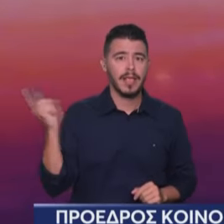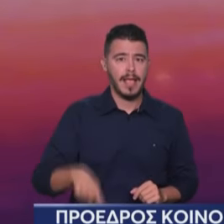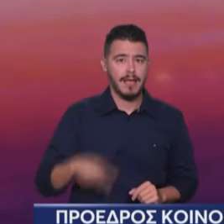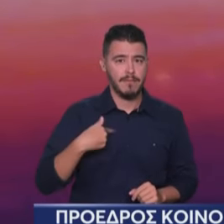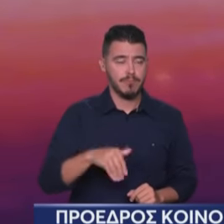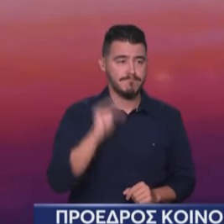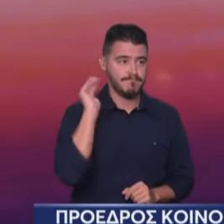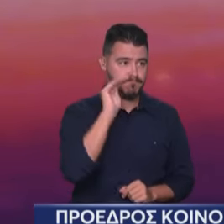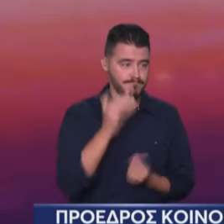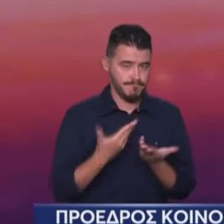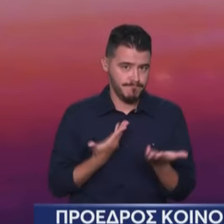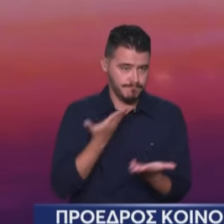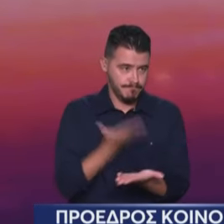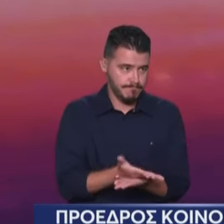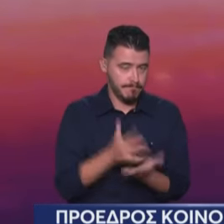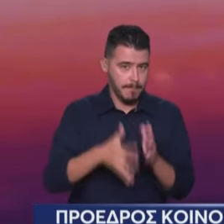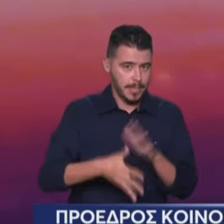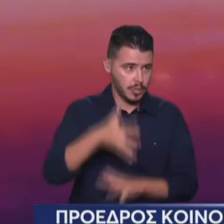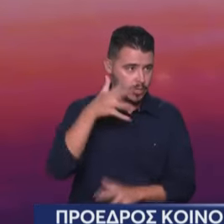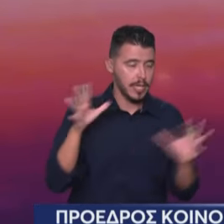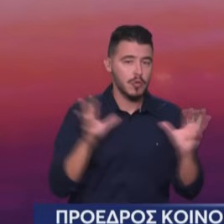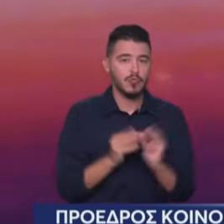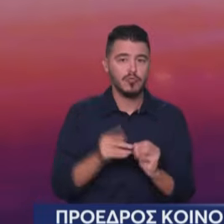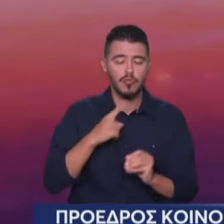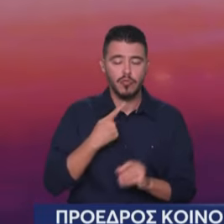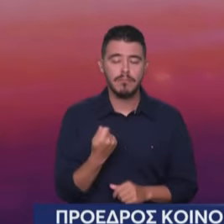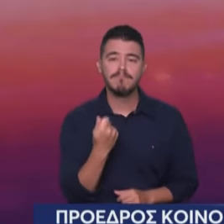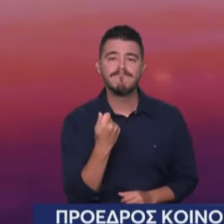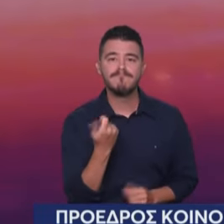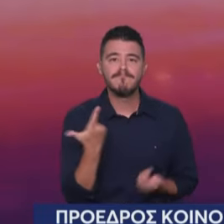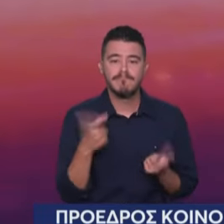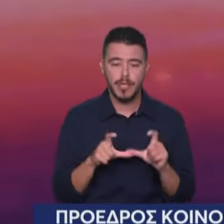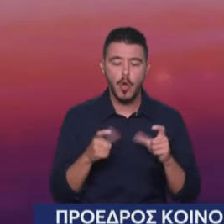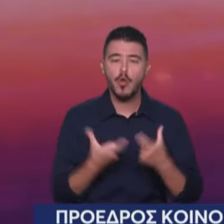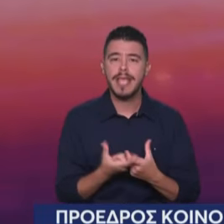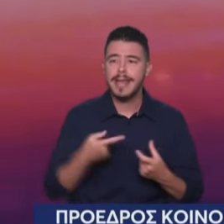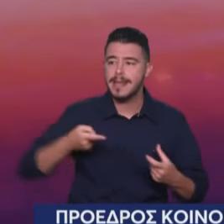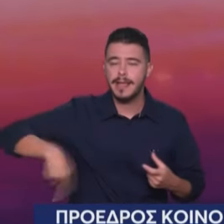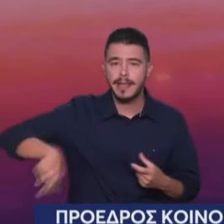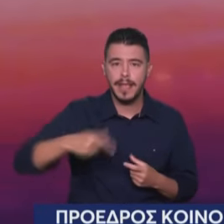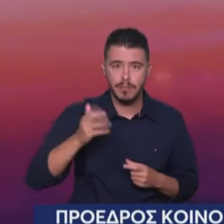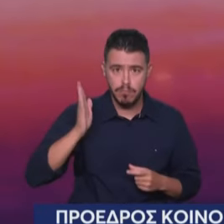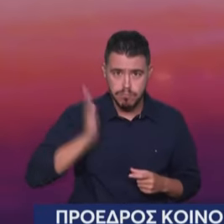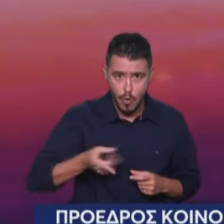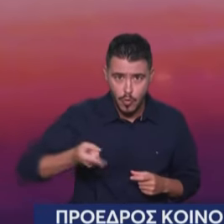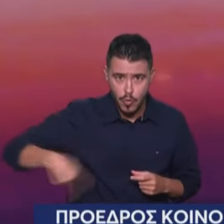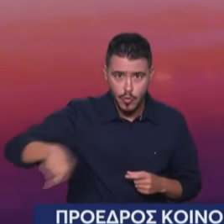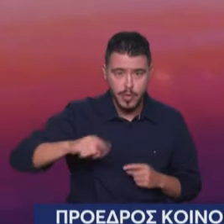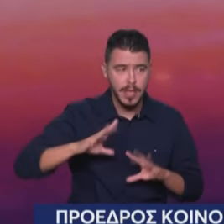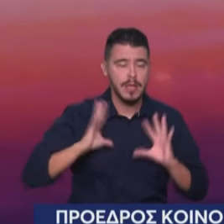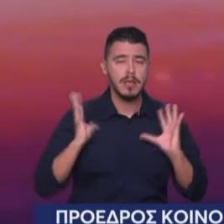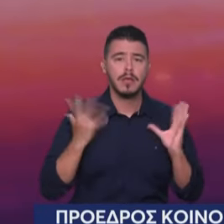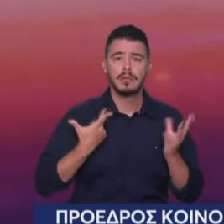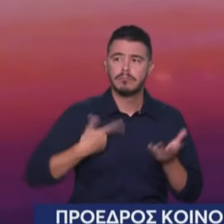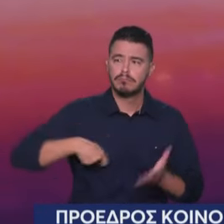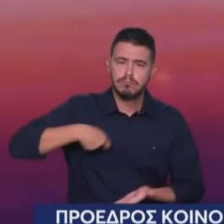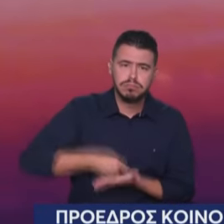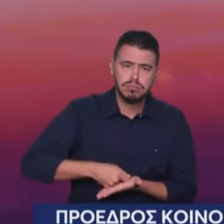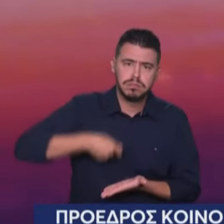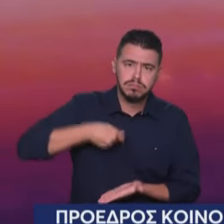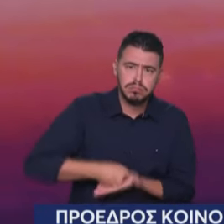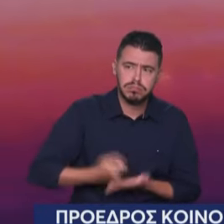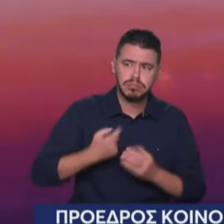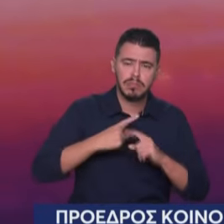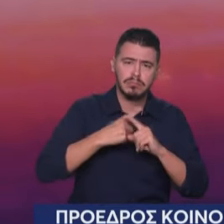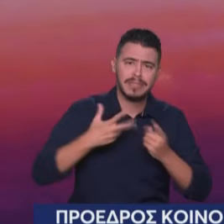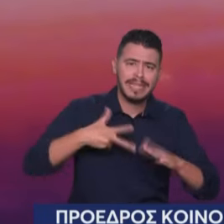δύναμη. Παίρνουμε πρωτοβουλία για το χαράτσι στους ελεύθερους επαγγελματίες, στους αυτοαπασχολούμενους και τις υπέρογγες χρεώσεις των τραπεζών. Αυτά είναι